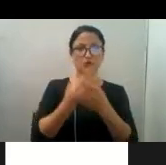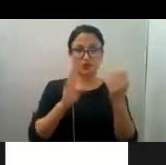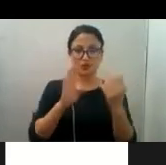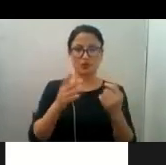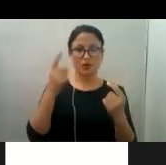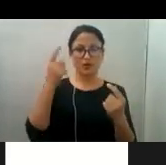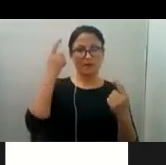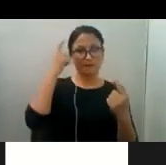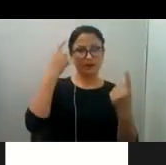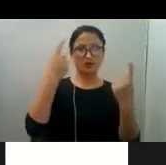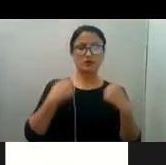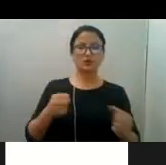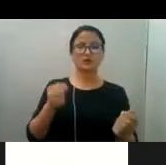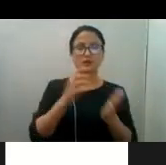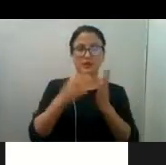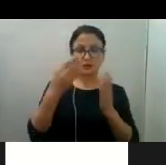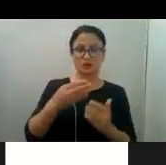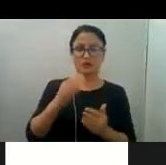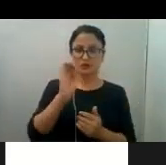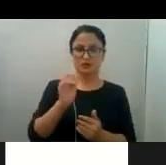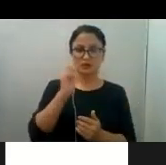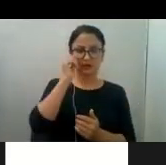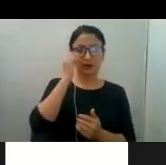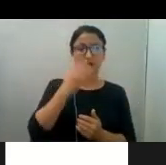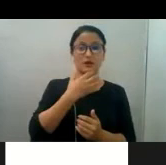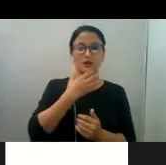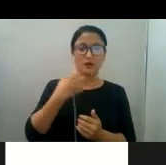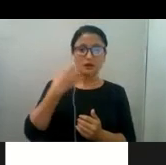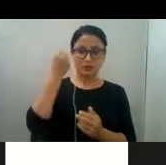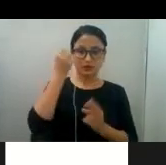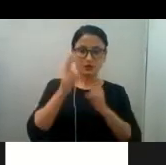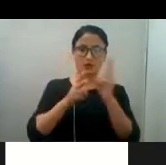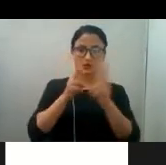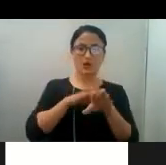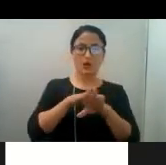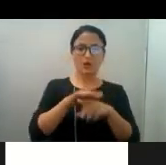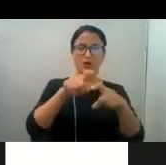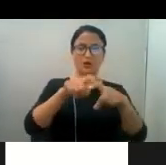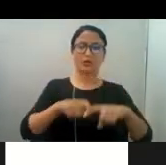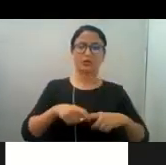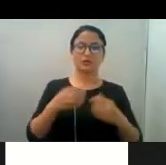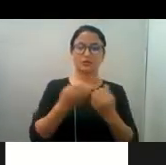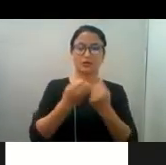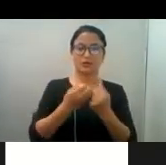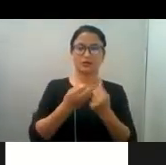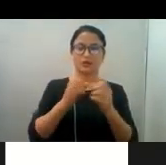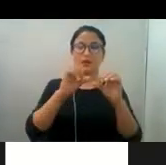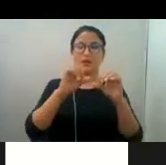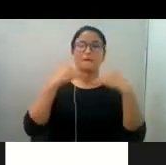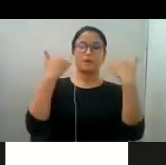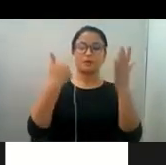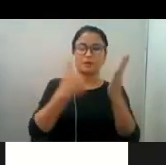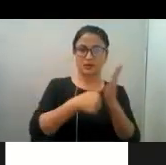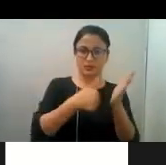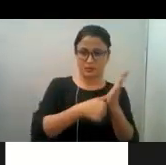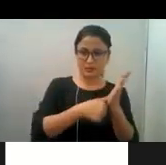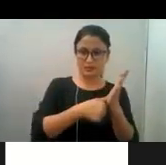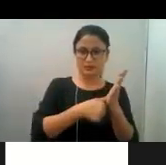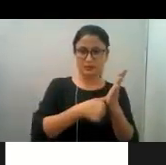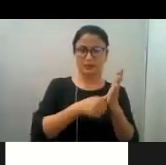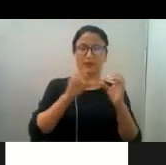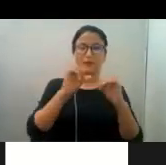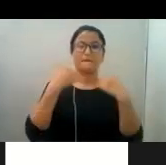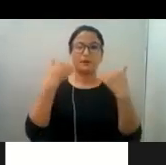स्वास्थ्यको कारणबाट हुन सक्ने यी आत्महत्याका कुराहरूलाई नियन्त्रण गर्नको लागि यसको प्रभावकारी उपचार र